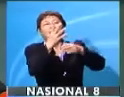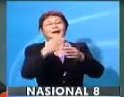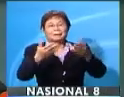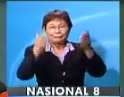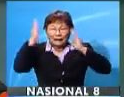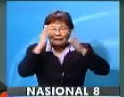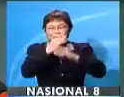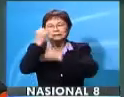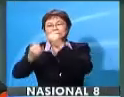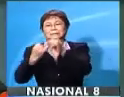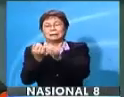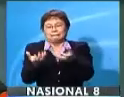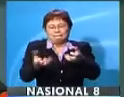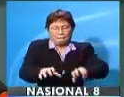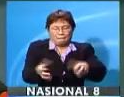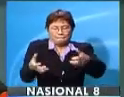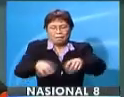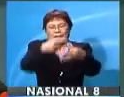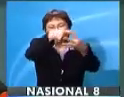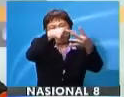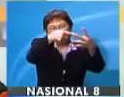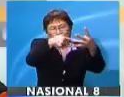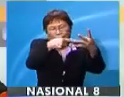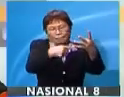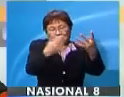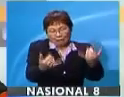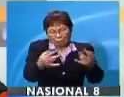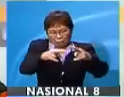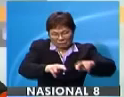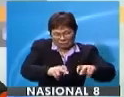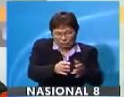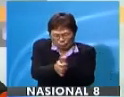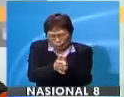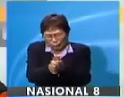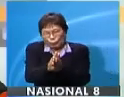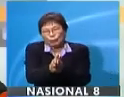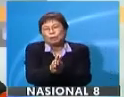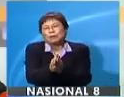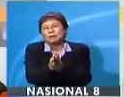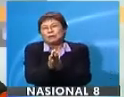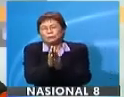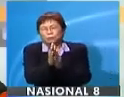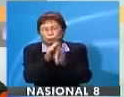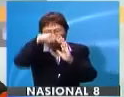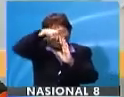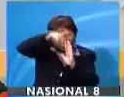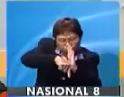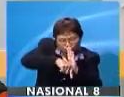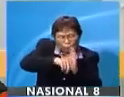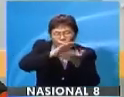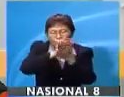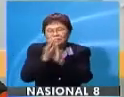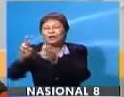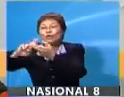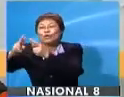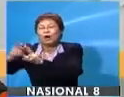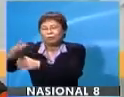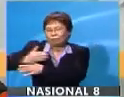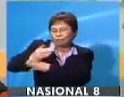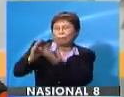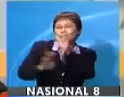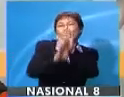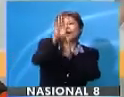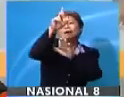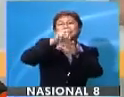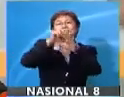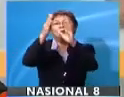antarabangsa. Pembida-pembida itu sedang menjalankan kajian ketekunan wajar terperinci untuk menjadi rakan kongsi pembangunan di